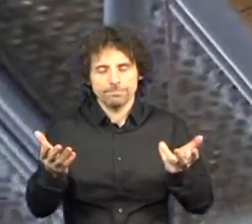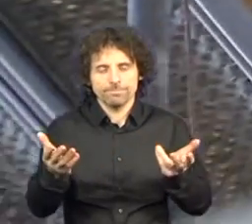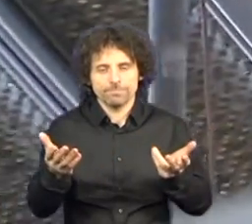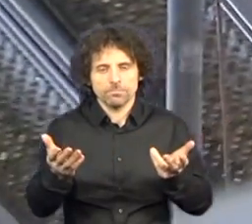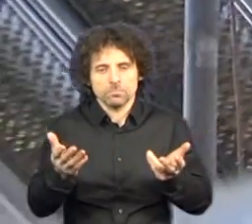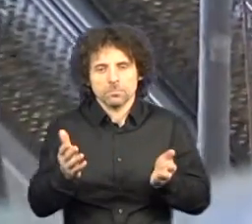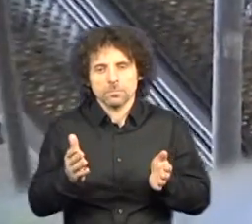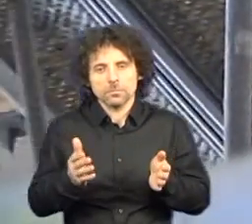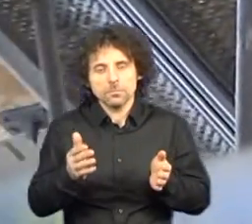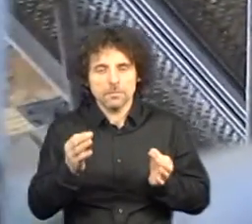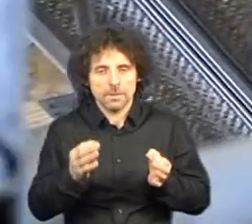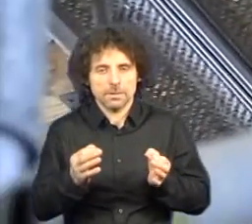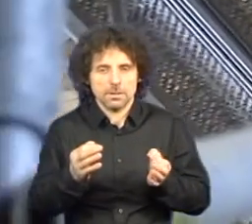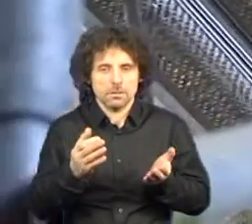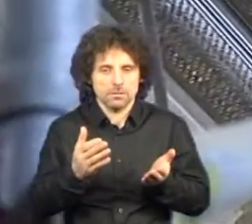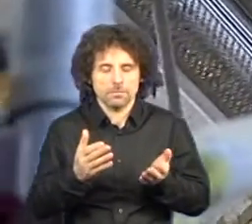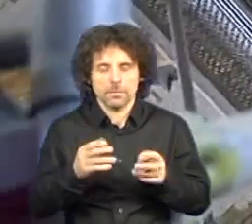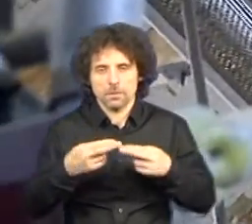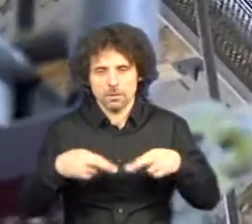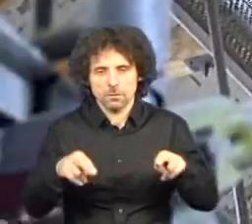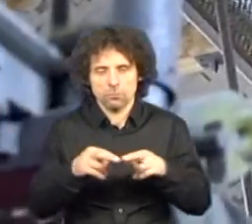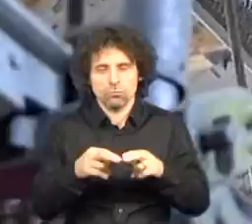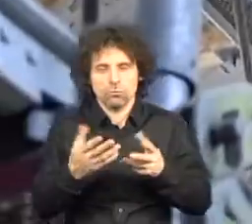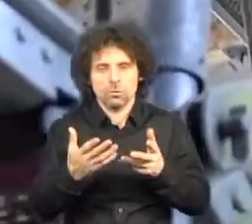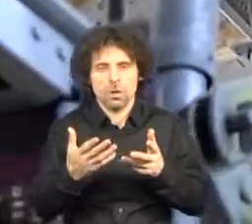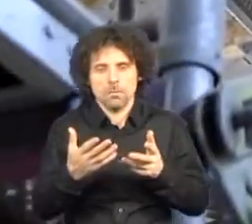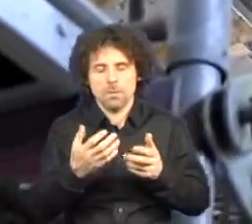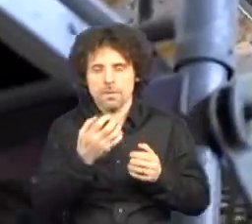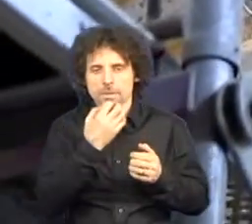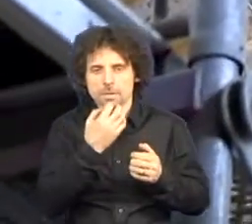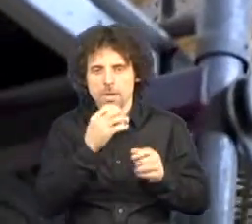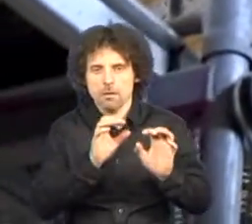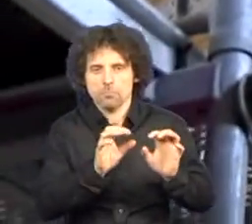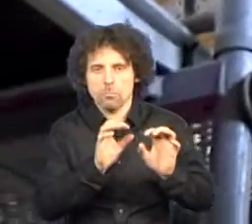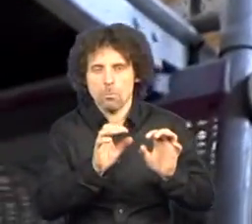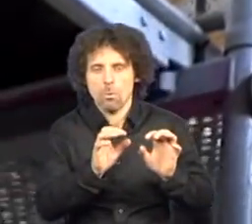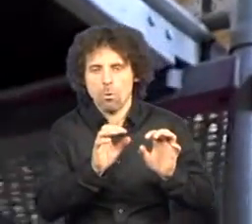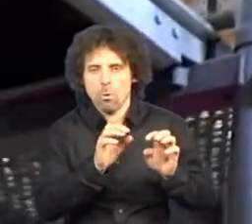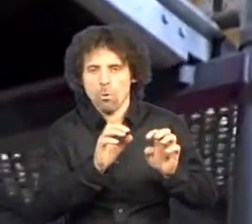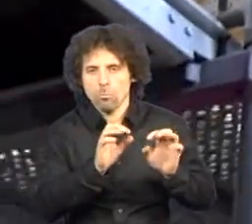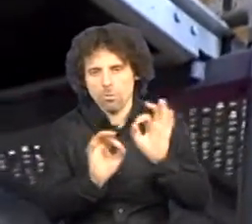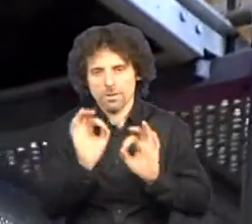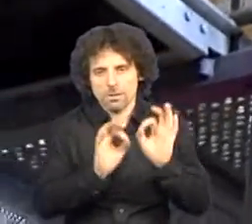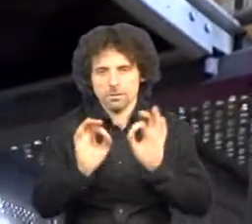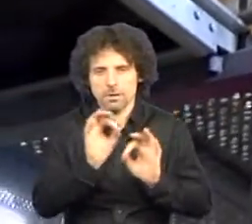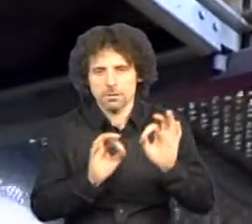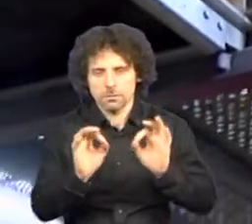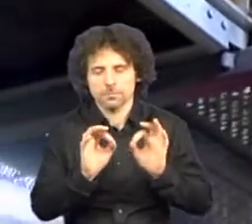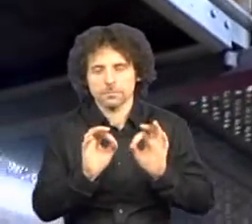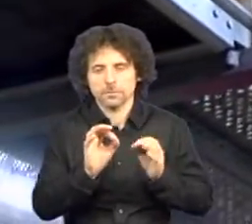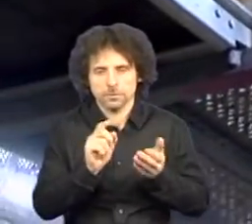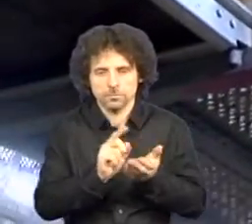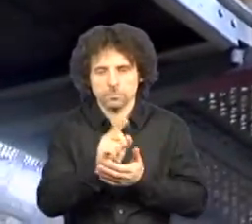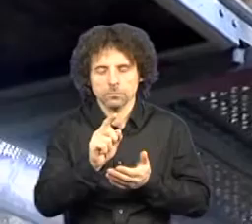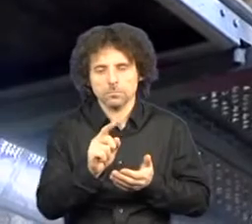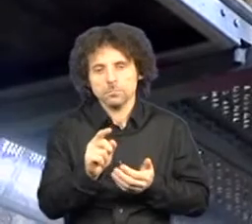kolejnych lat. Natomiast przez to, że realizujemy tutaj te prace termomodernizacyjne i modernizacyjne, ma szansę również